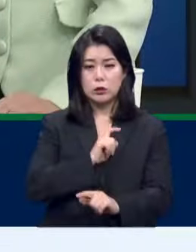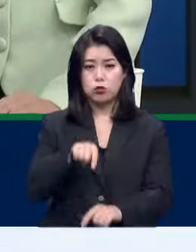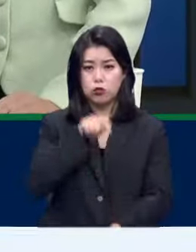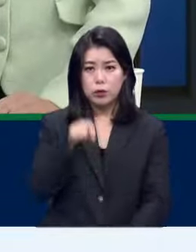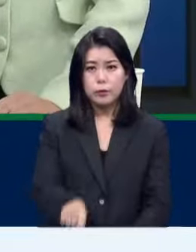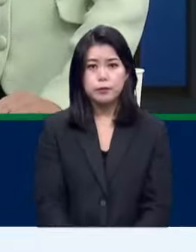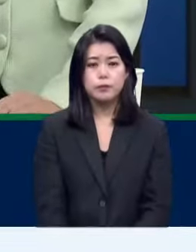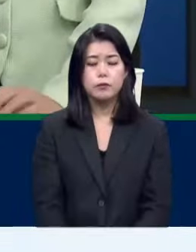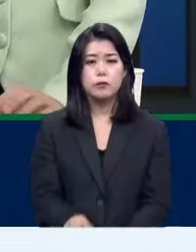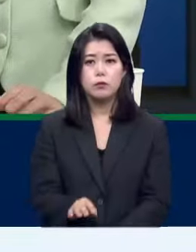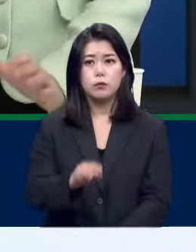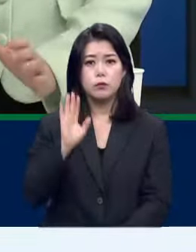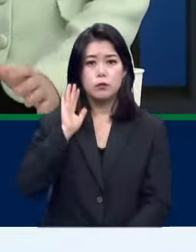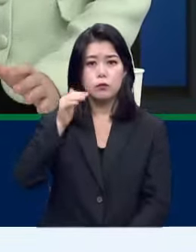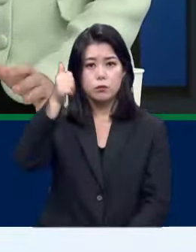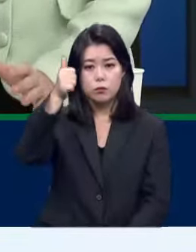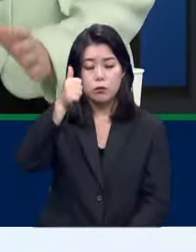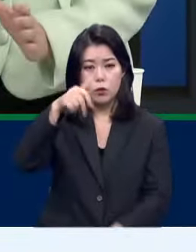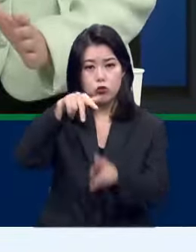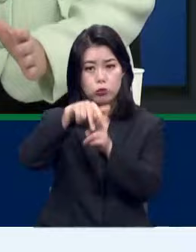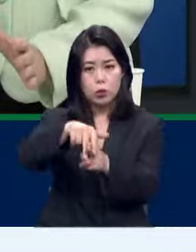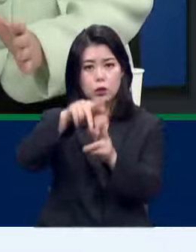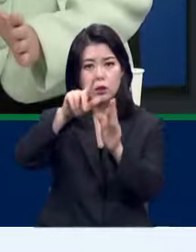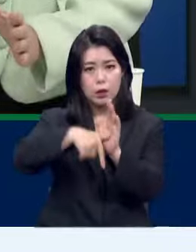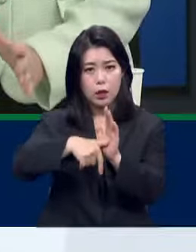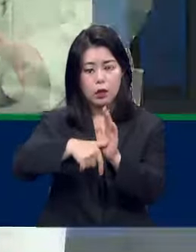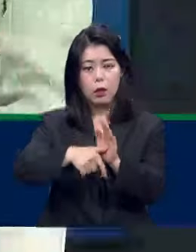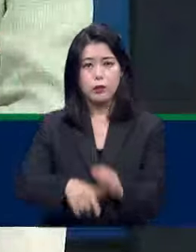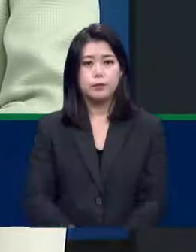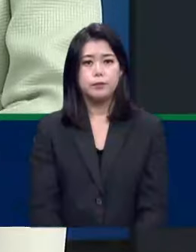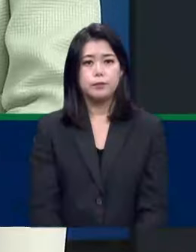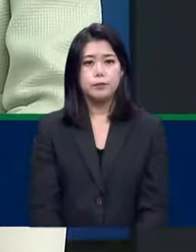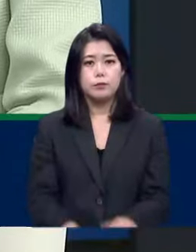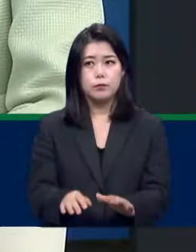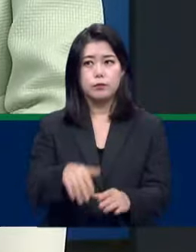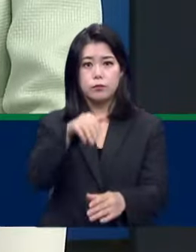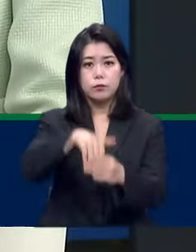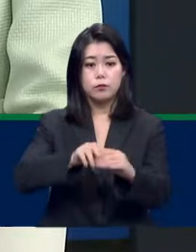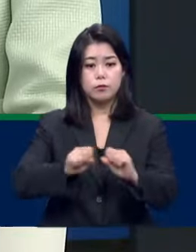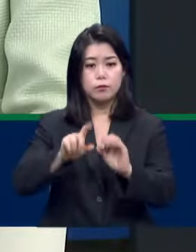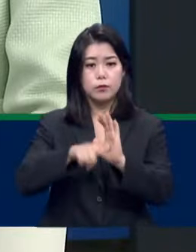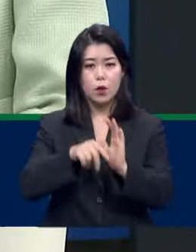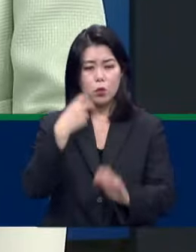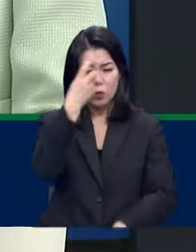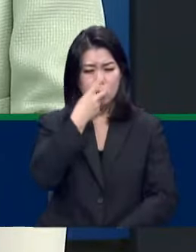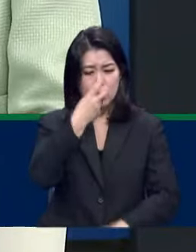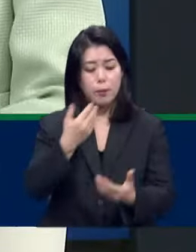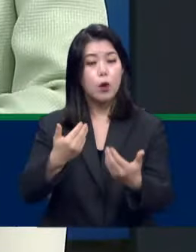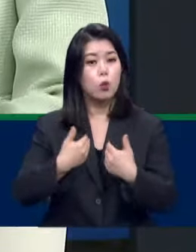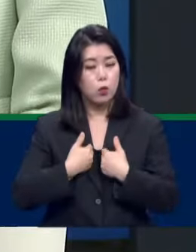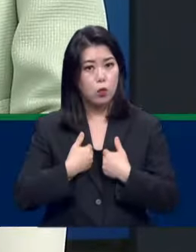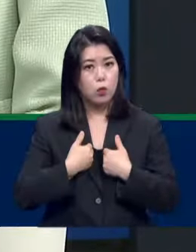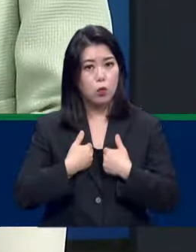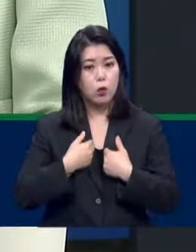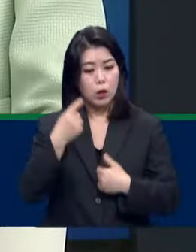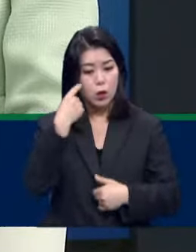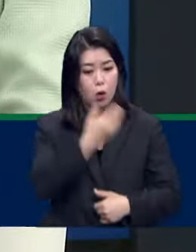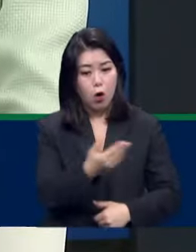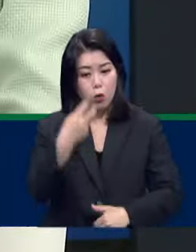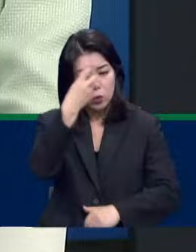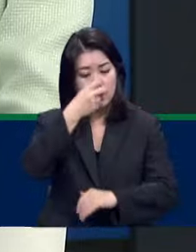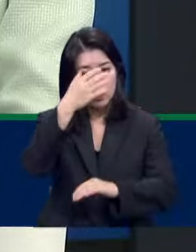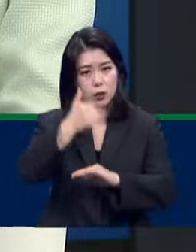쟁점은 당시 윤석열 대통령 후보가 대통령 후보 당시의 그 대선 과정에서 여론 조사를 받고음 그것에